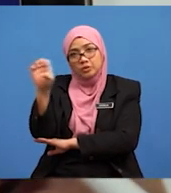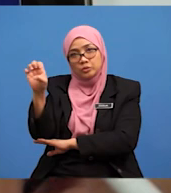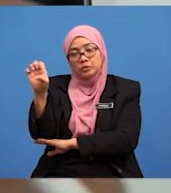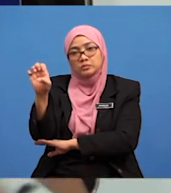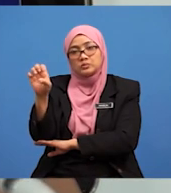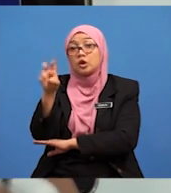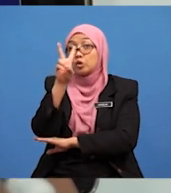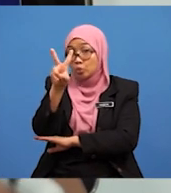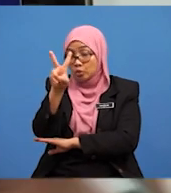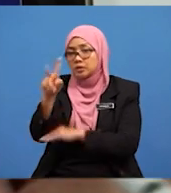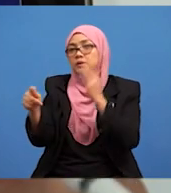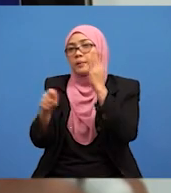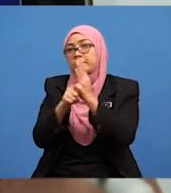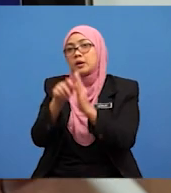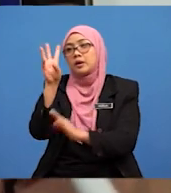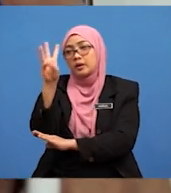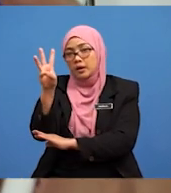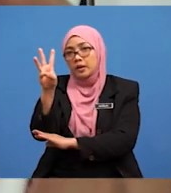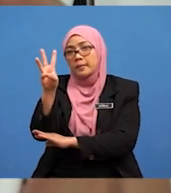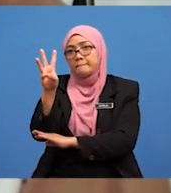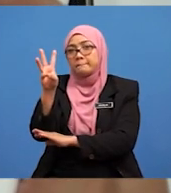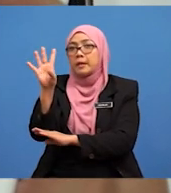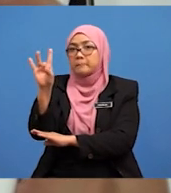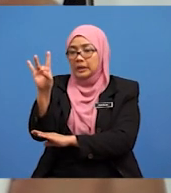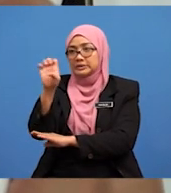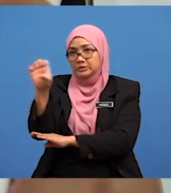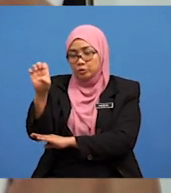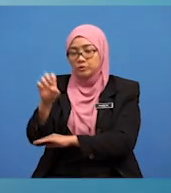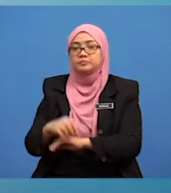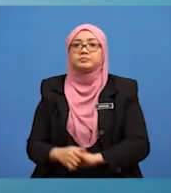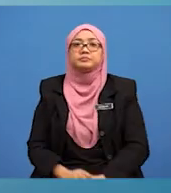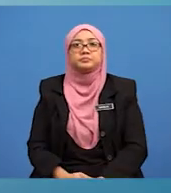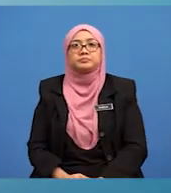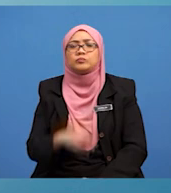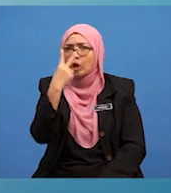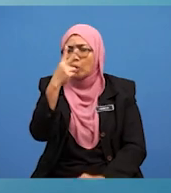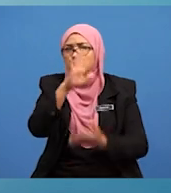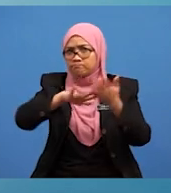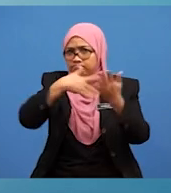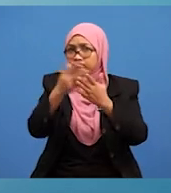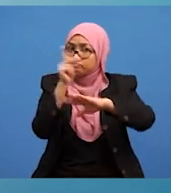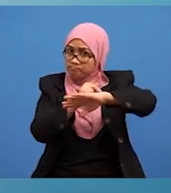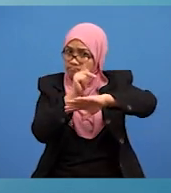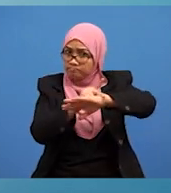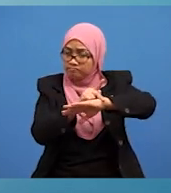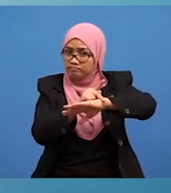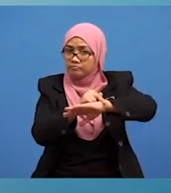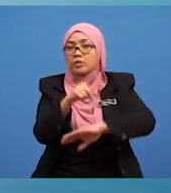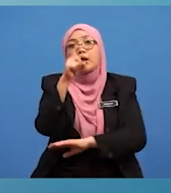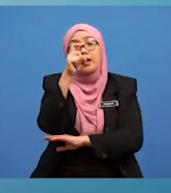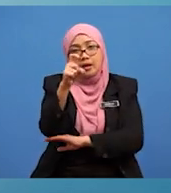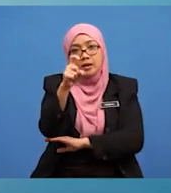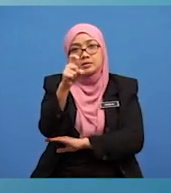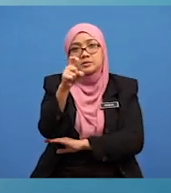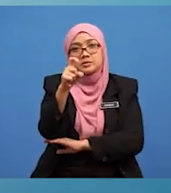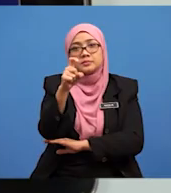elektron, 2 campur 6, 8. Jika kita merujuk jadual berkala, kita dapati